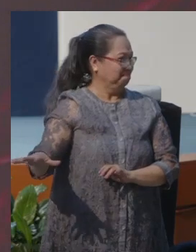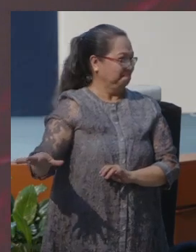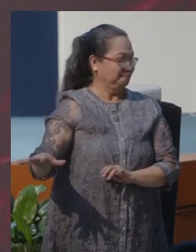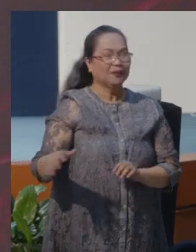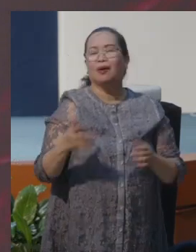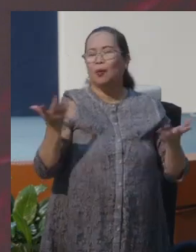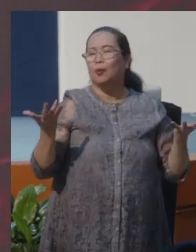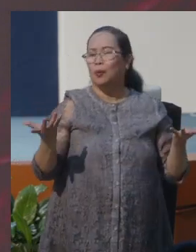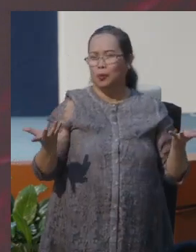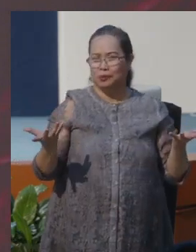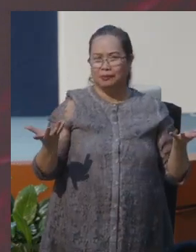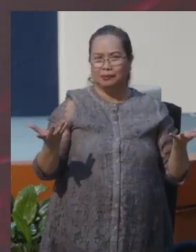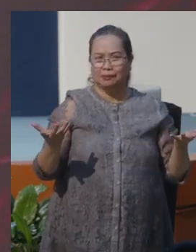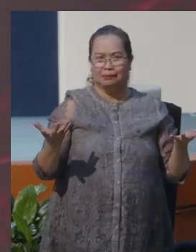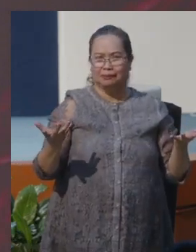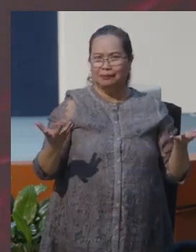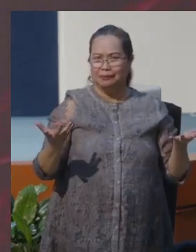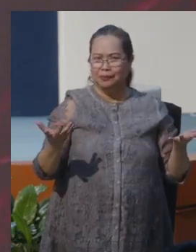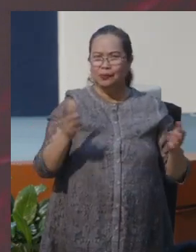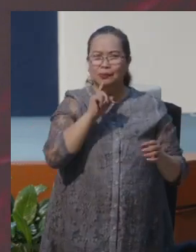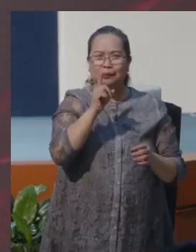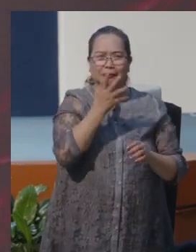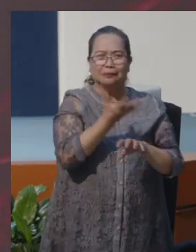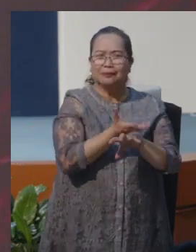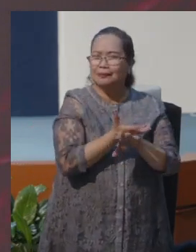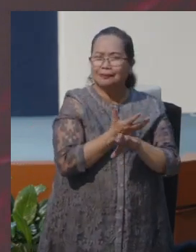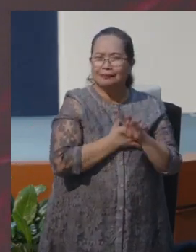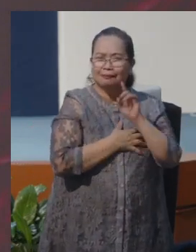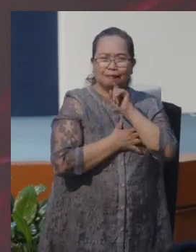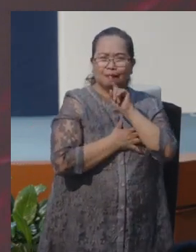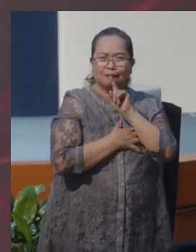Pangkaraniwan. Mga kapatid,